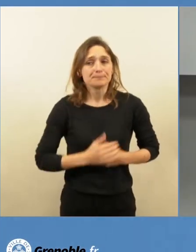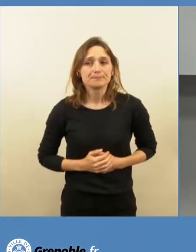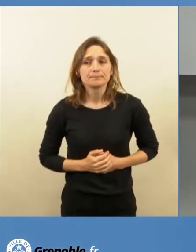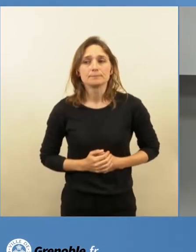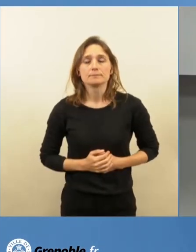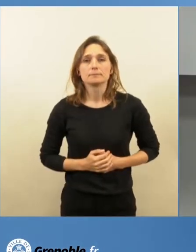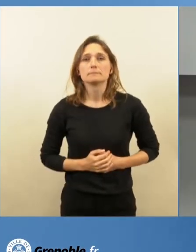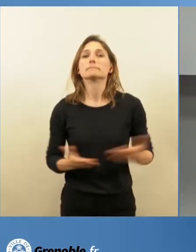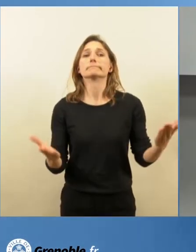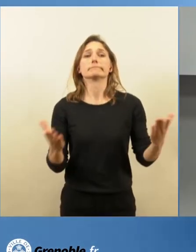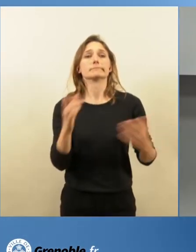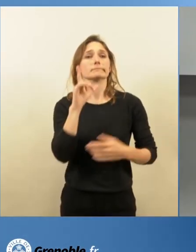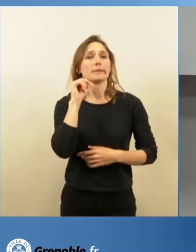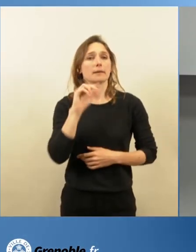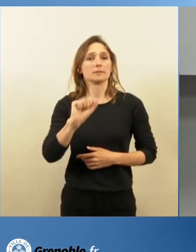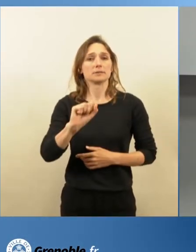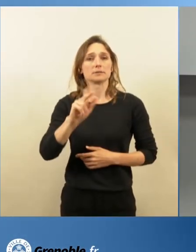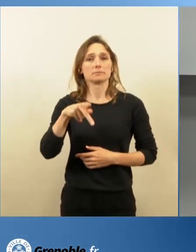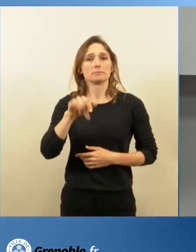madame spini